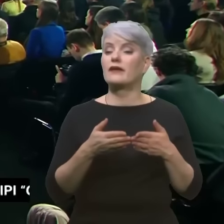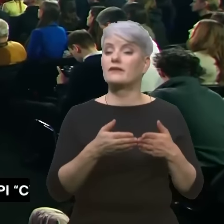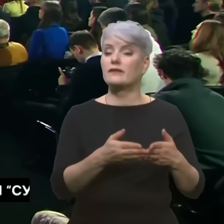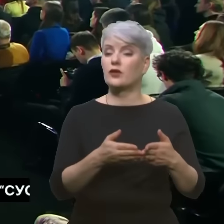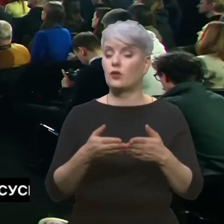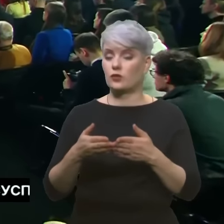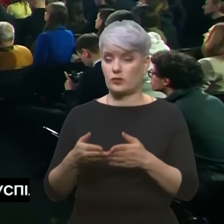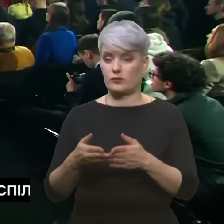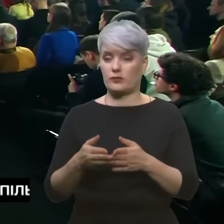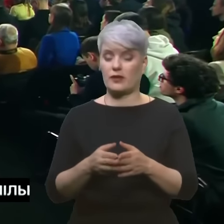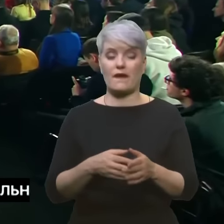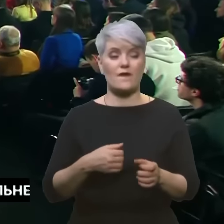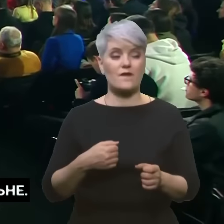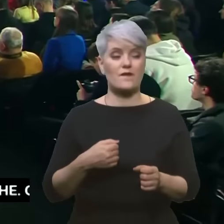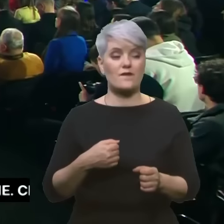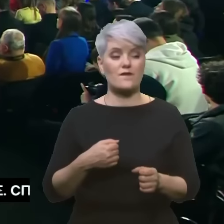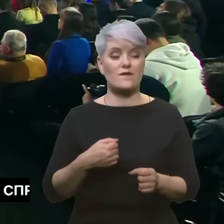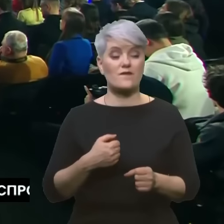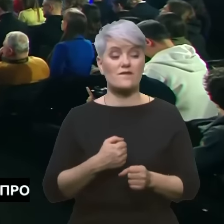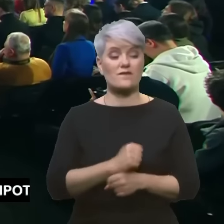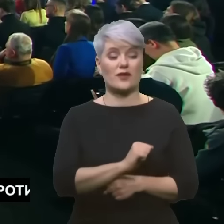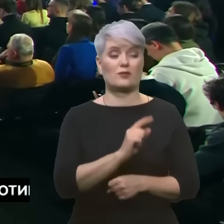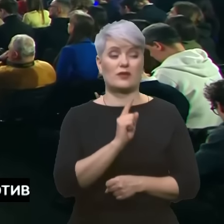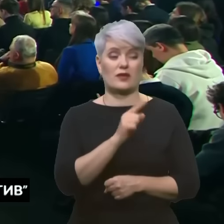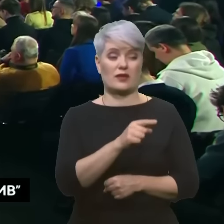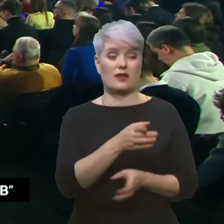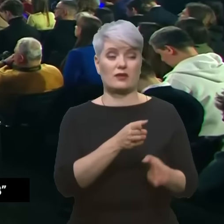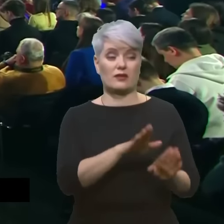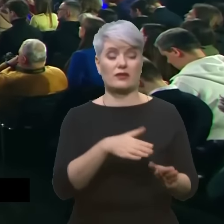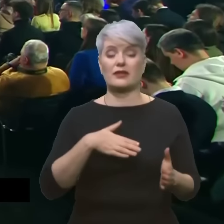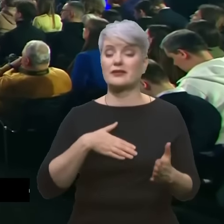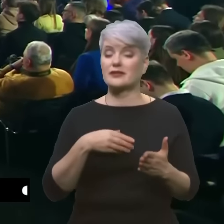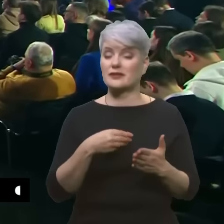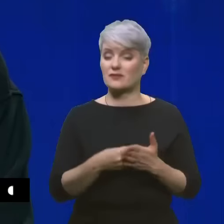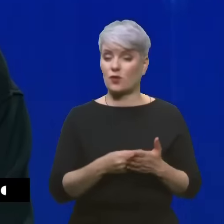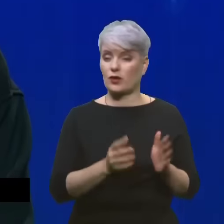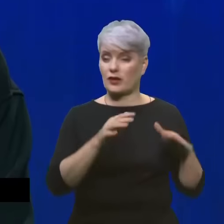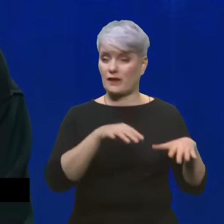вимушення їх бути в своїх водах, піти з наших